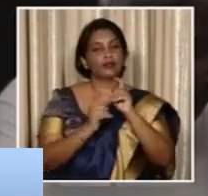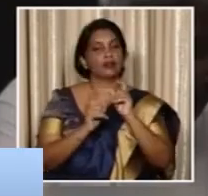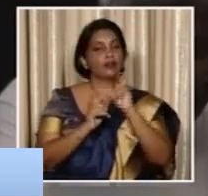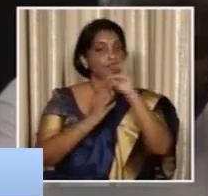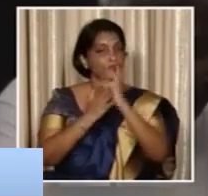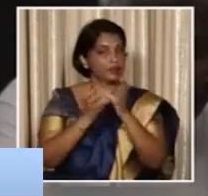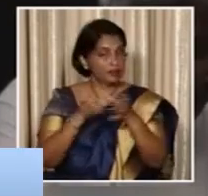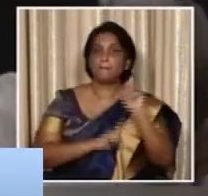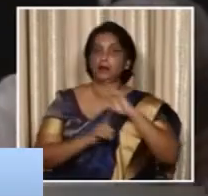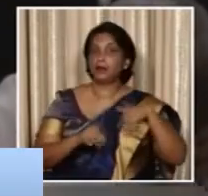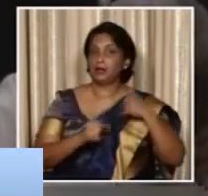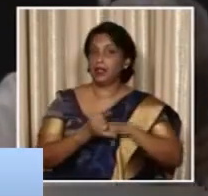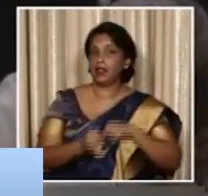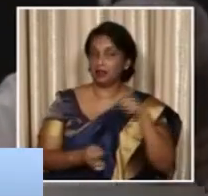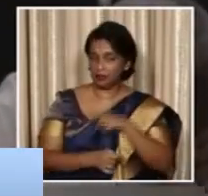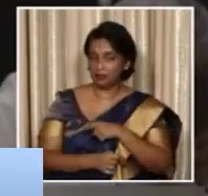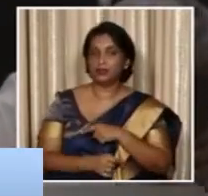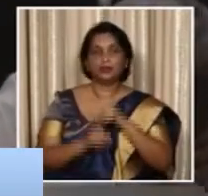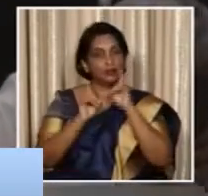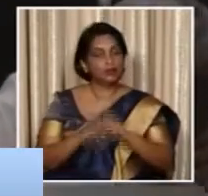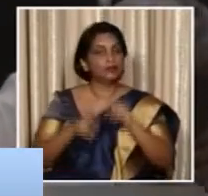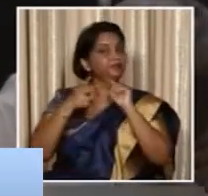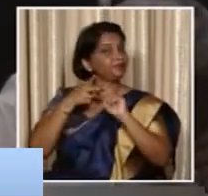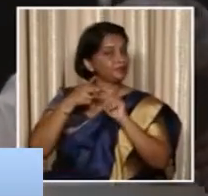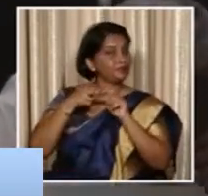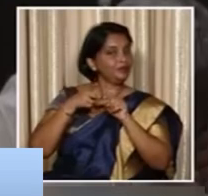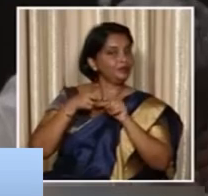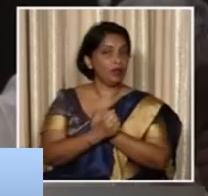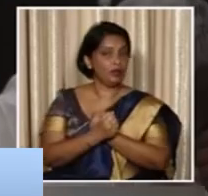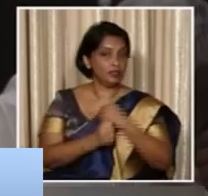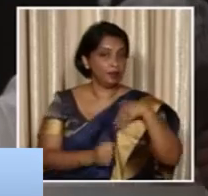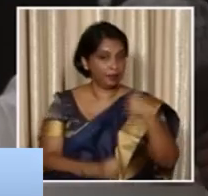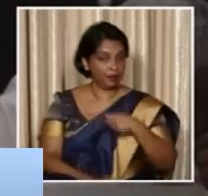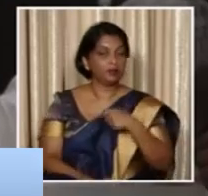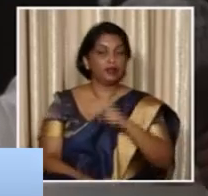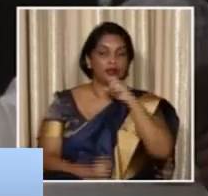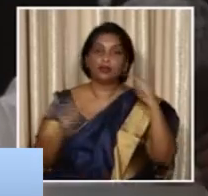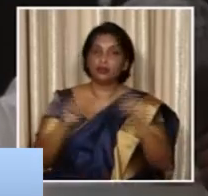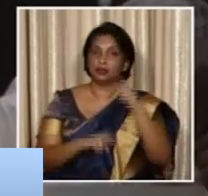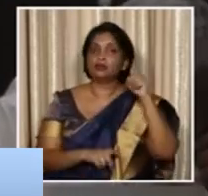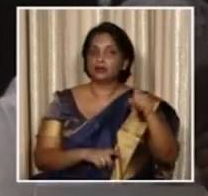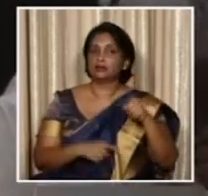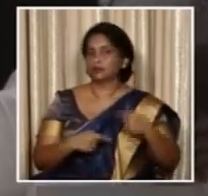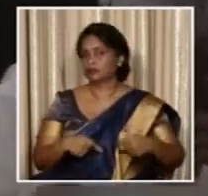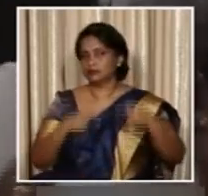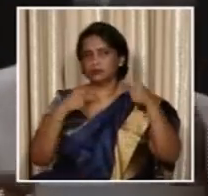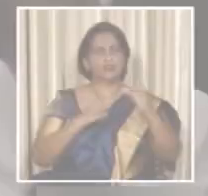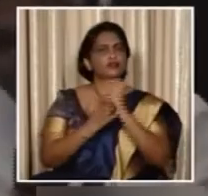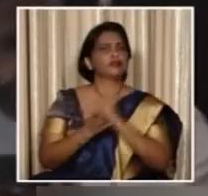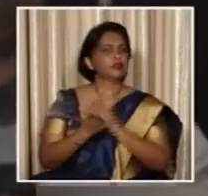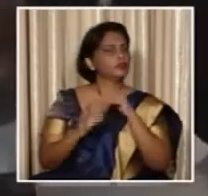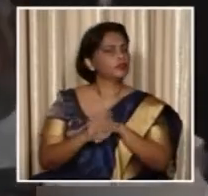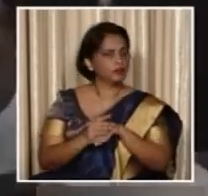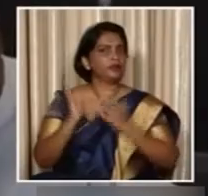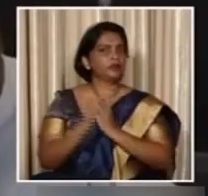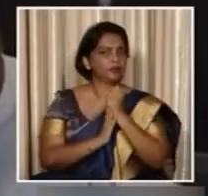සභාව විධායකයේ කොටස එතකොට මෙන්න මේ දෙවෙනි කොටසට තියෙන පොලිස් ප්‍රතිදූරේ තමයි ශ්‍රේෂ්ඨාධිකරණයේ අභියෝගයට ලක් කළේ මේ ව්‍යවස්ථාවෙන් තියෙන